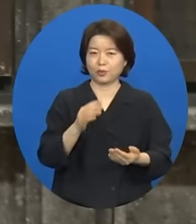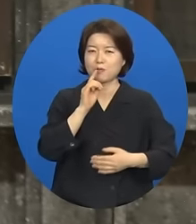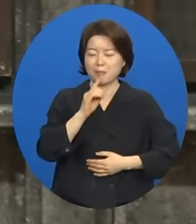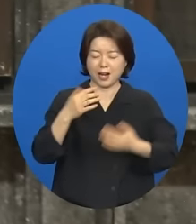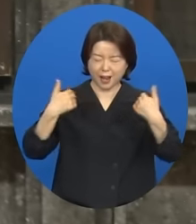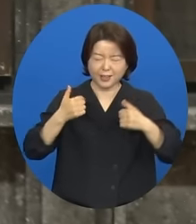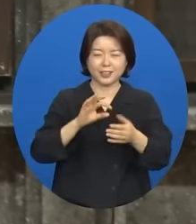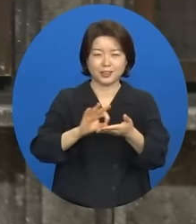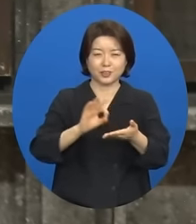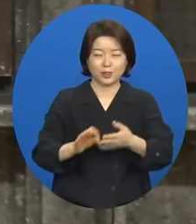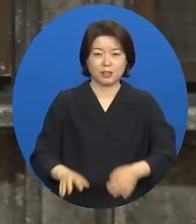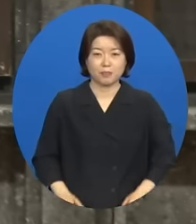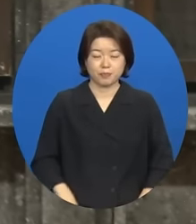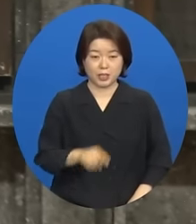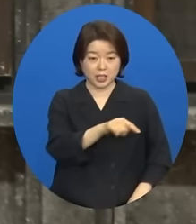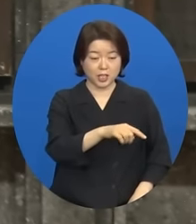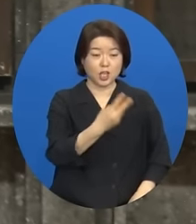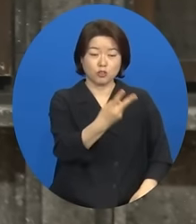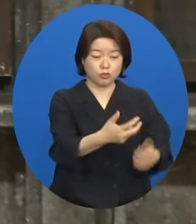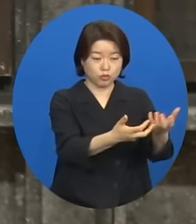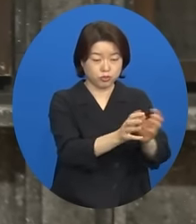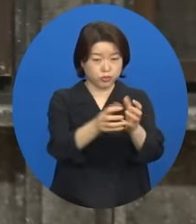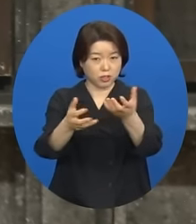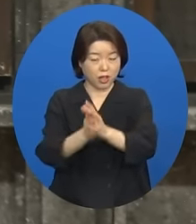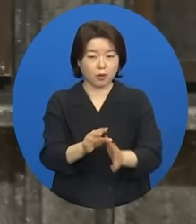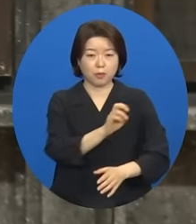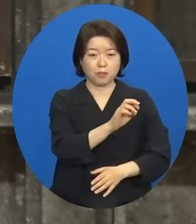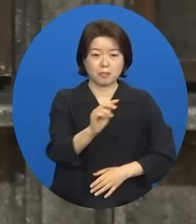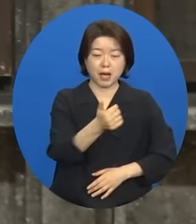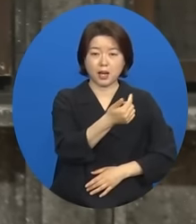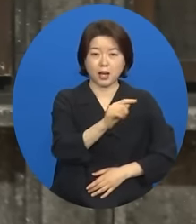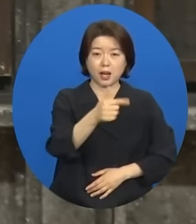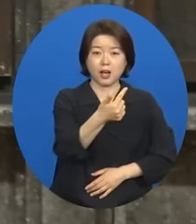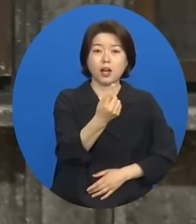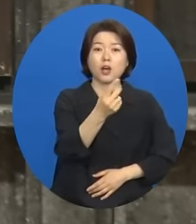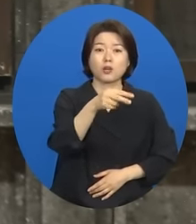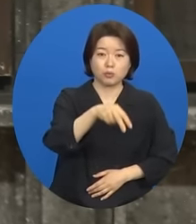언어가 마하노시입니다. 이 무슨 얘기냐면